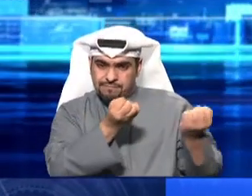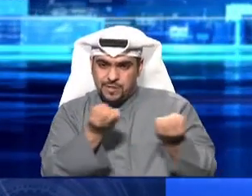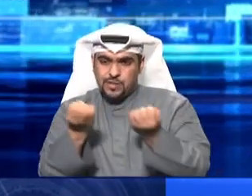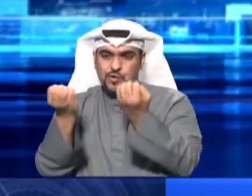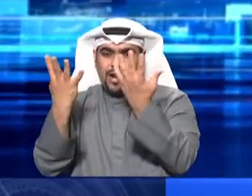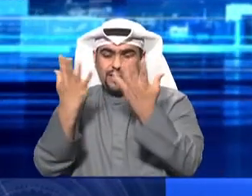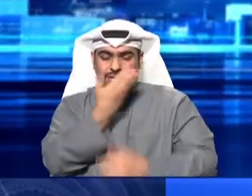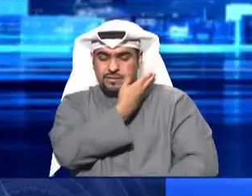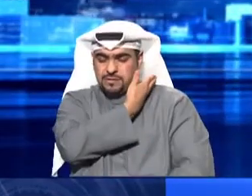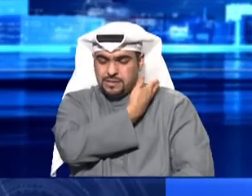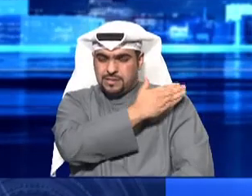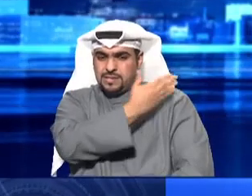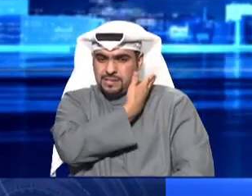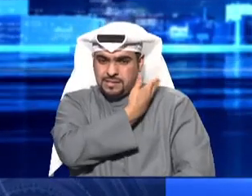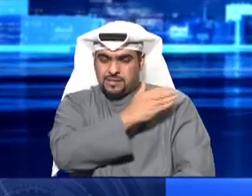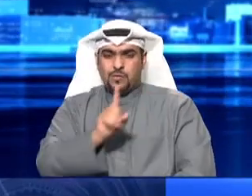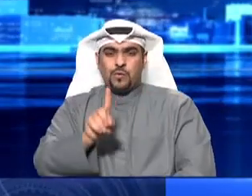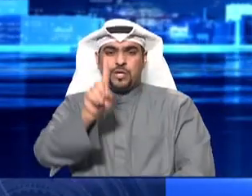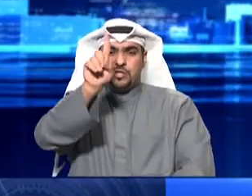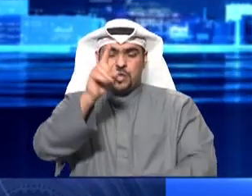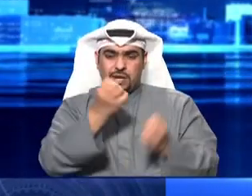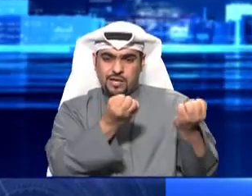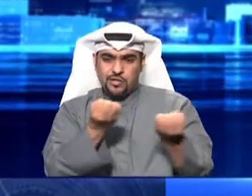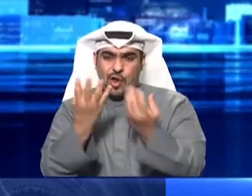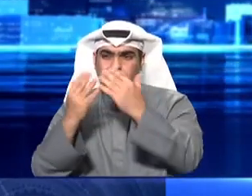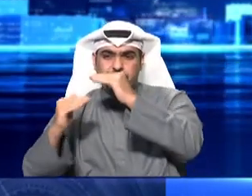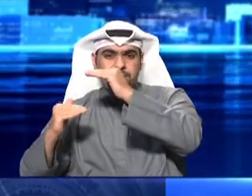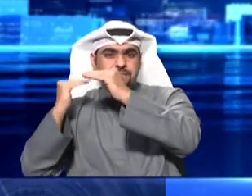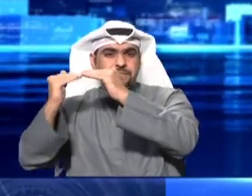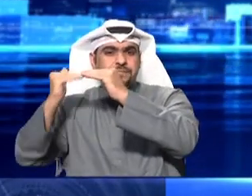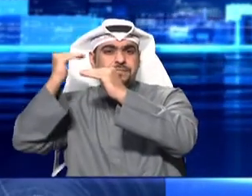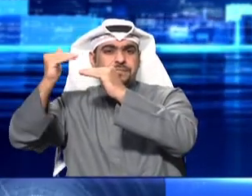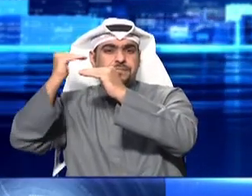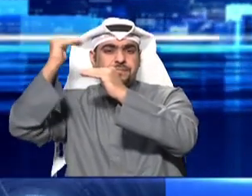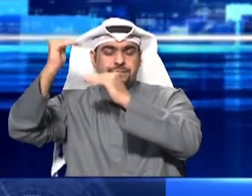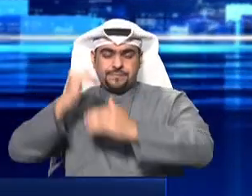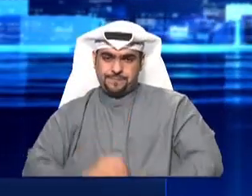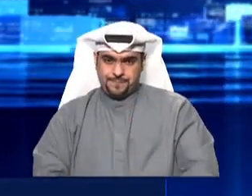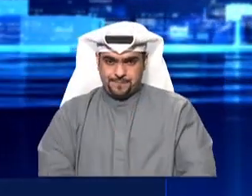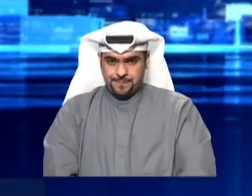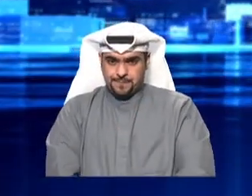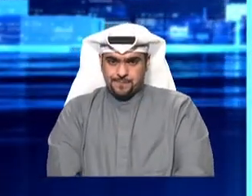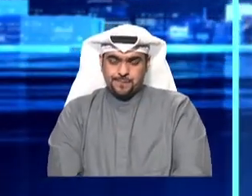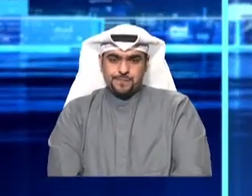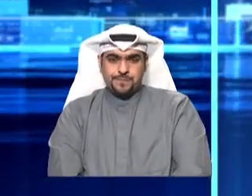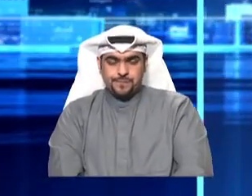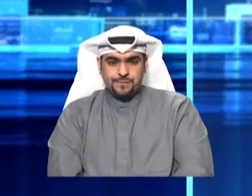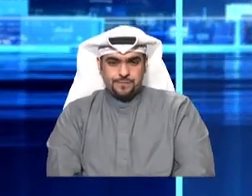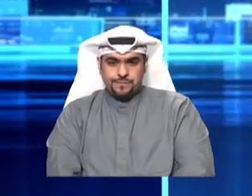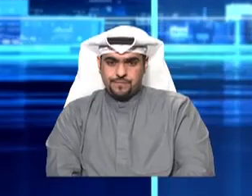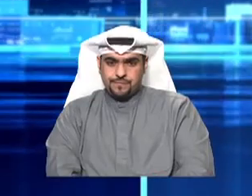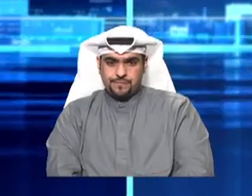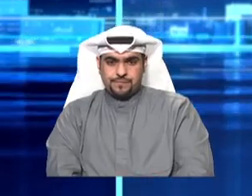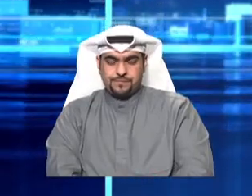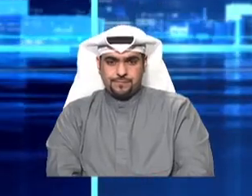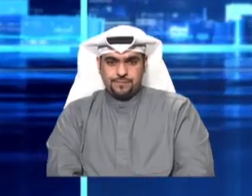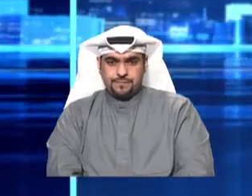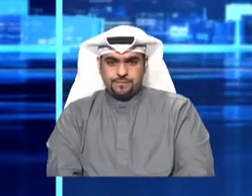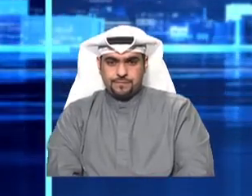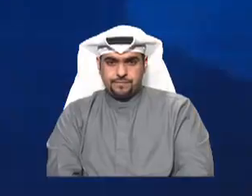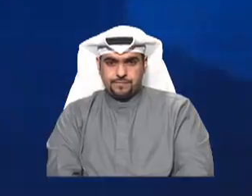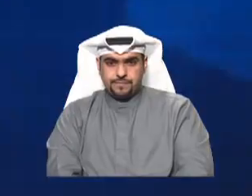رحمته ومغفرته ورضوانه ويسكنه فسيح جناته وأن لا يريه مكروها بعزيز.